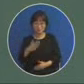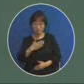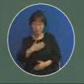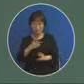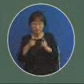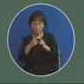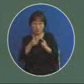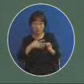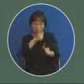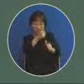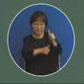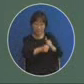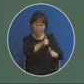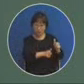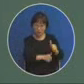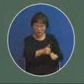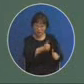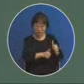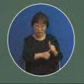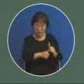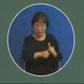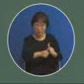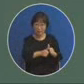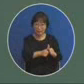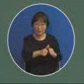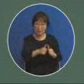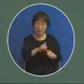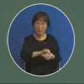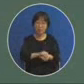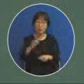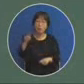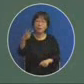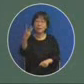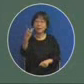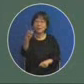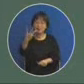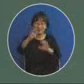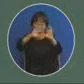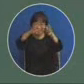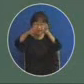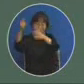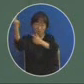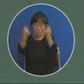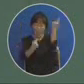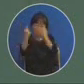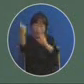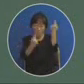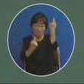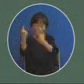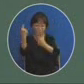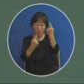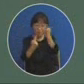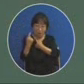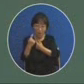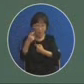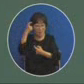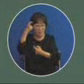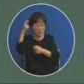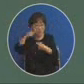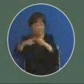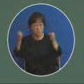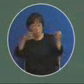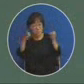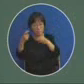후대들이 230개 나라에 와서 훈련 받고 거기서 회의 포럼하고 장소 있어야 돼요. There needs to be a location, a place where